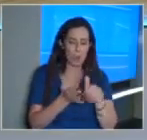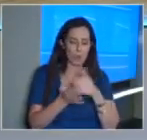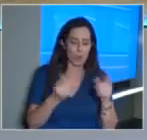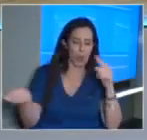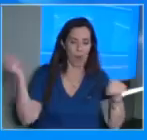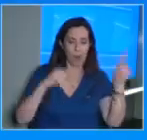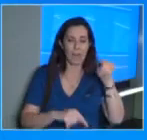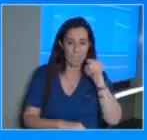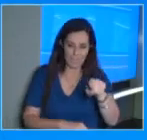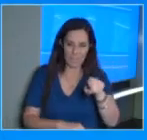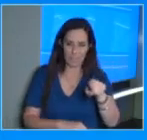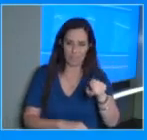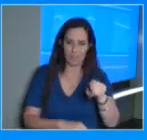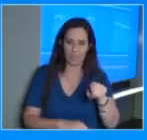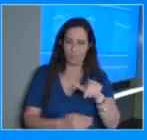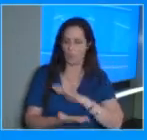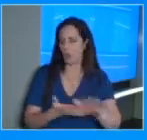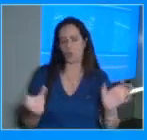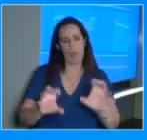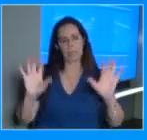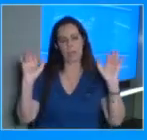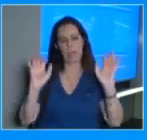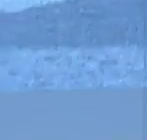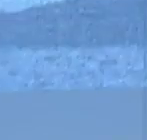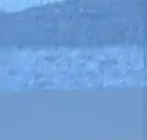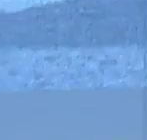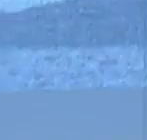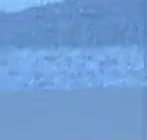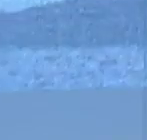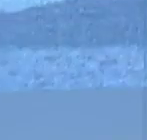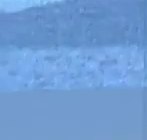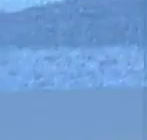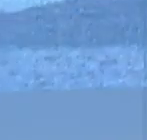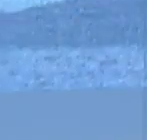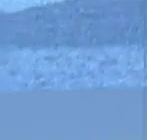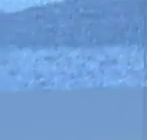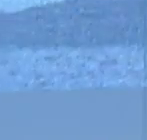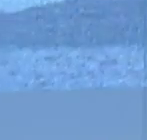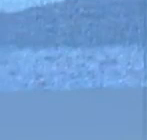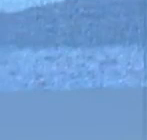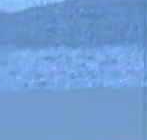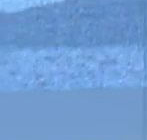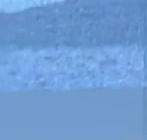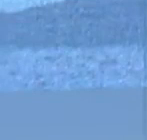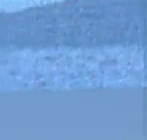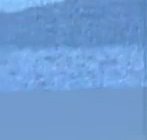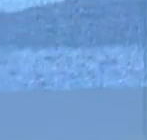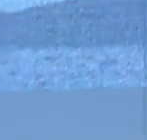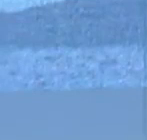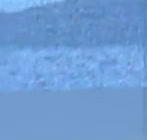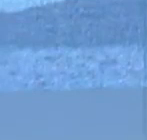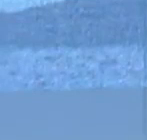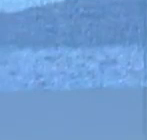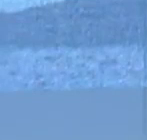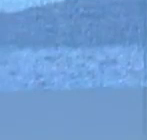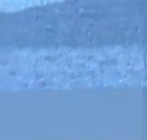ימשיכו להתופף. וזה פשוט מעצבן. אנחנו סיימנו, הספינים יימשכו. תודה רבה לתמי שמע